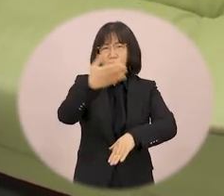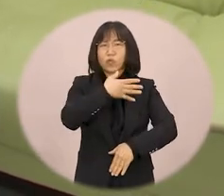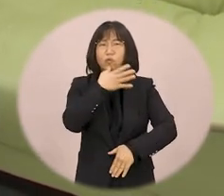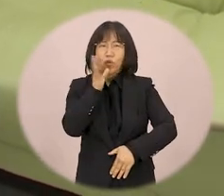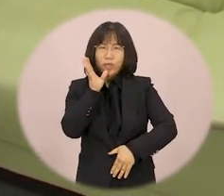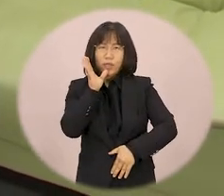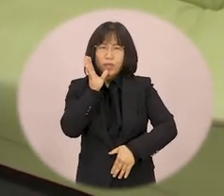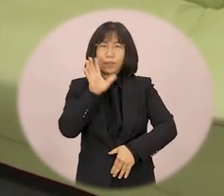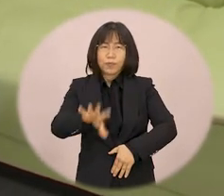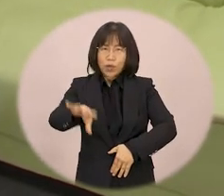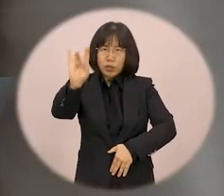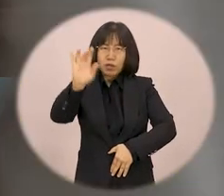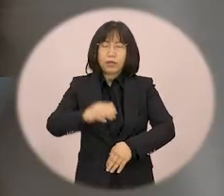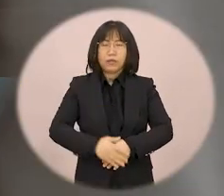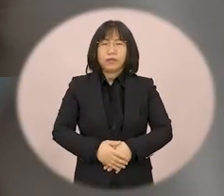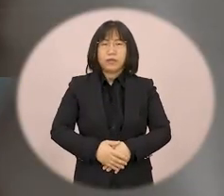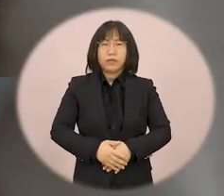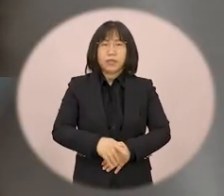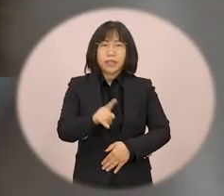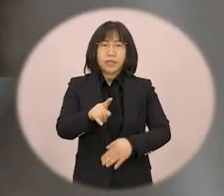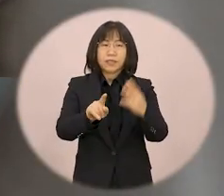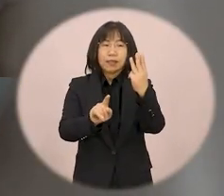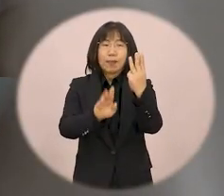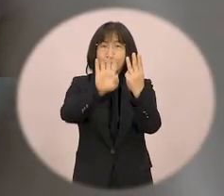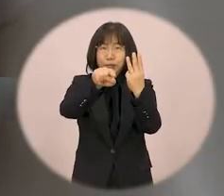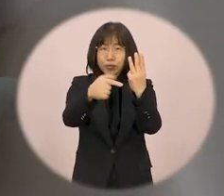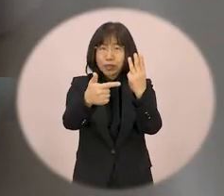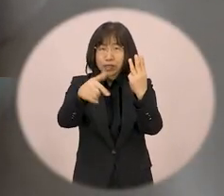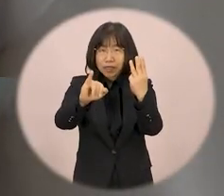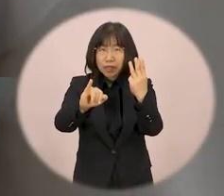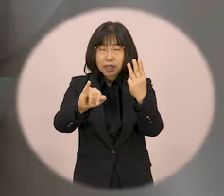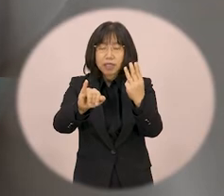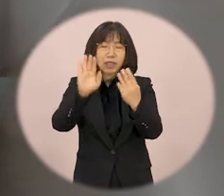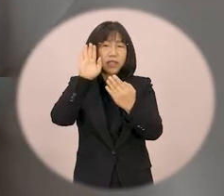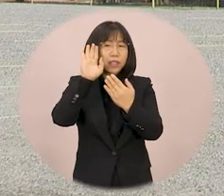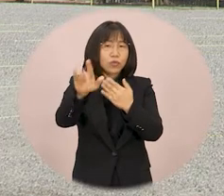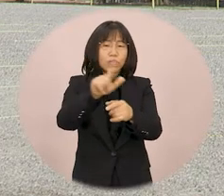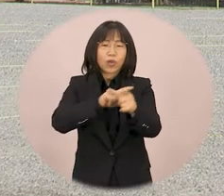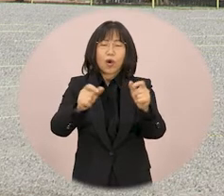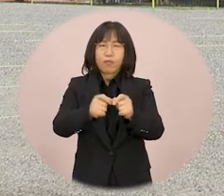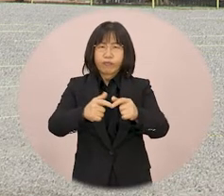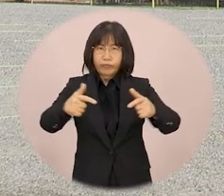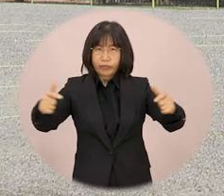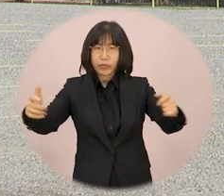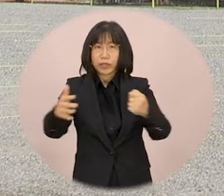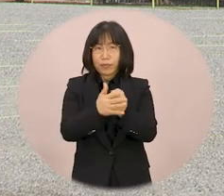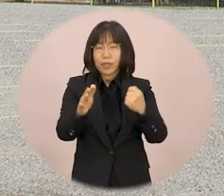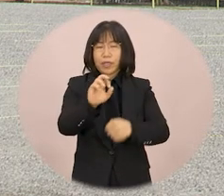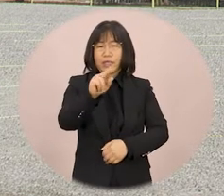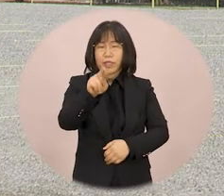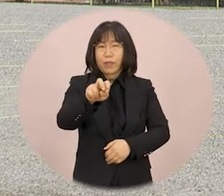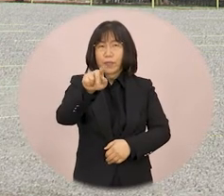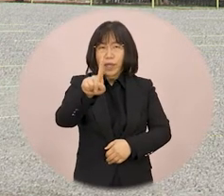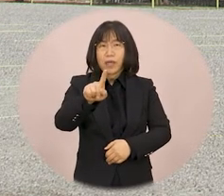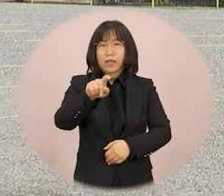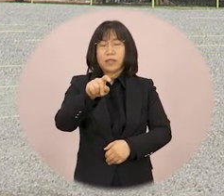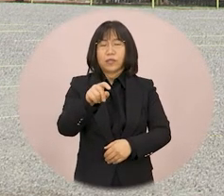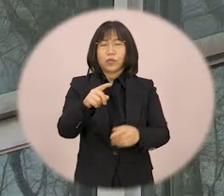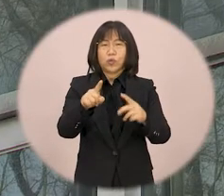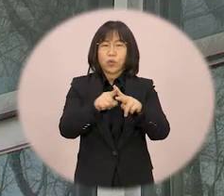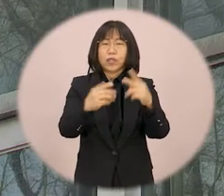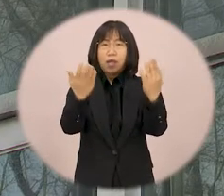대상이며 군은 향후 3 봉기 이후 접종 대상자 가 늘어나는 것을 대비해 영광 초등학교 4 체육관 도